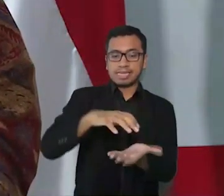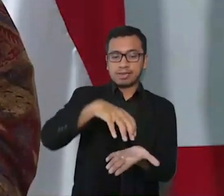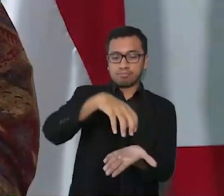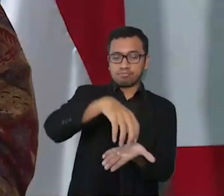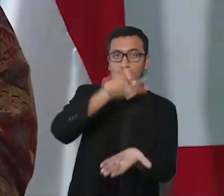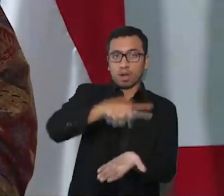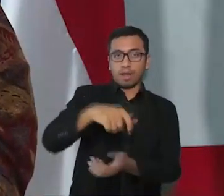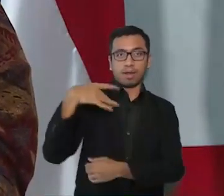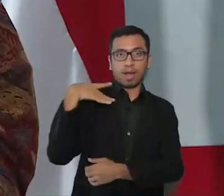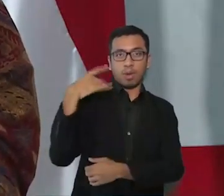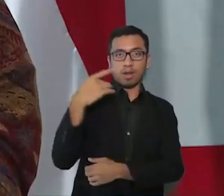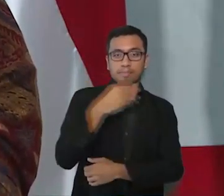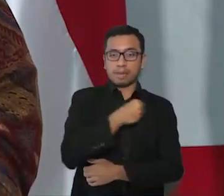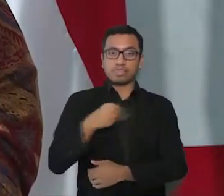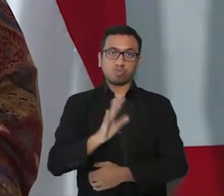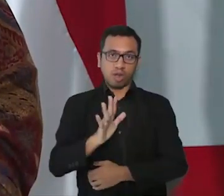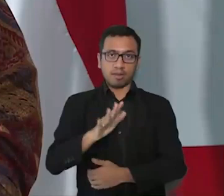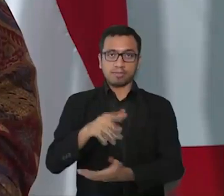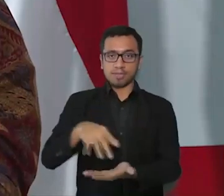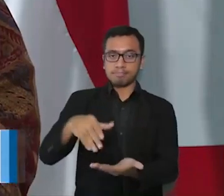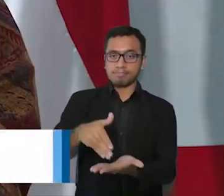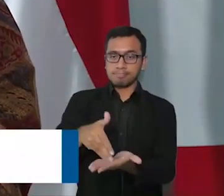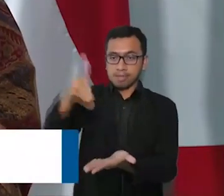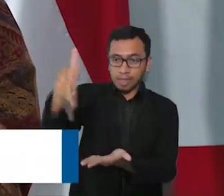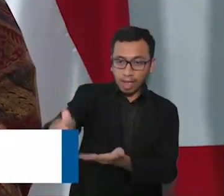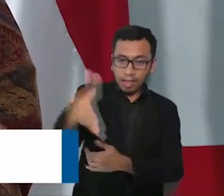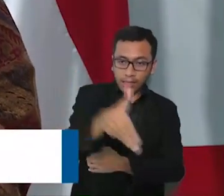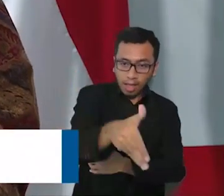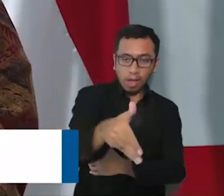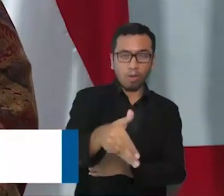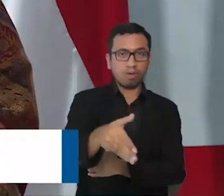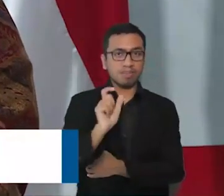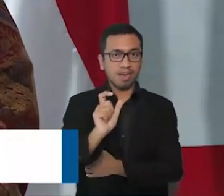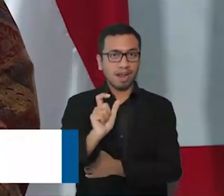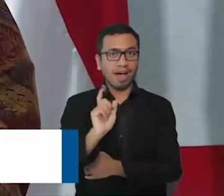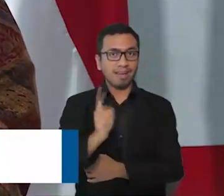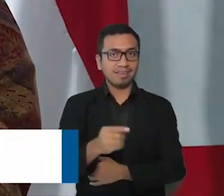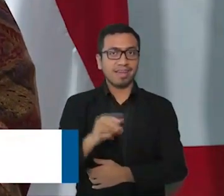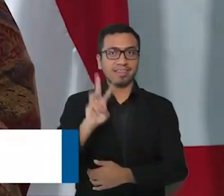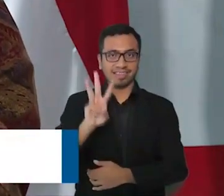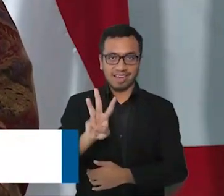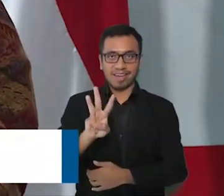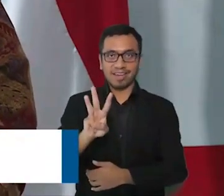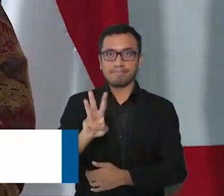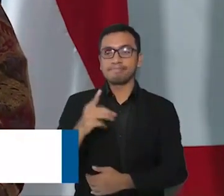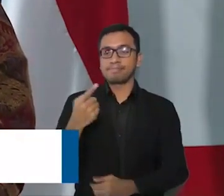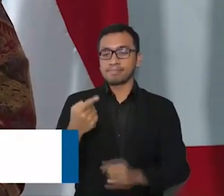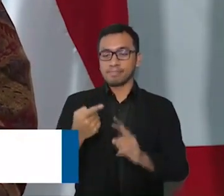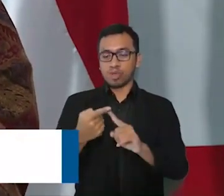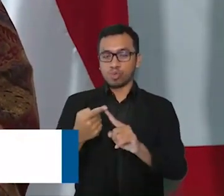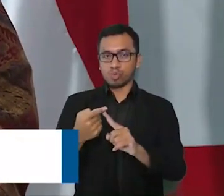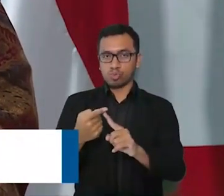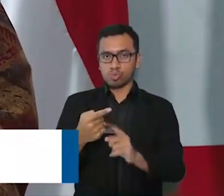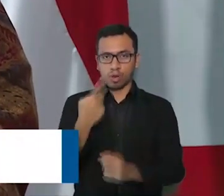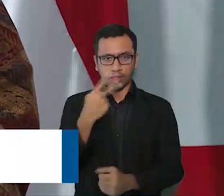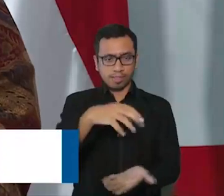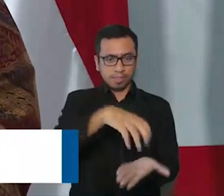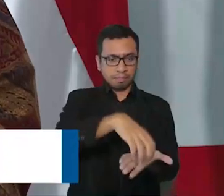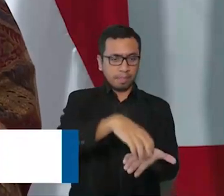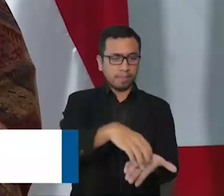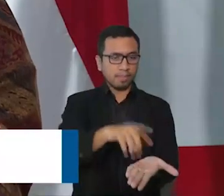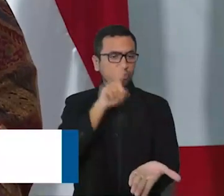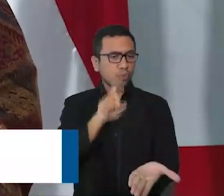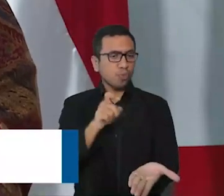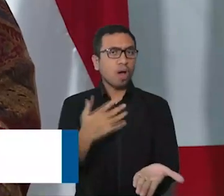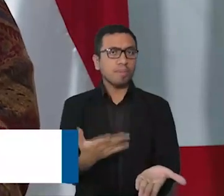relawan non medis ini. Yang pertama adalah kebutuhan. Kita akan menempatkan dan memanggil teman-teman yang sudah dengan